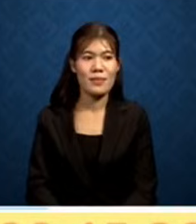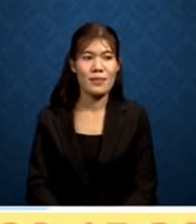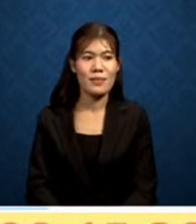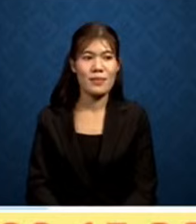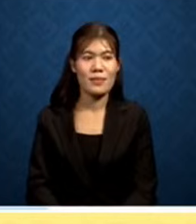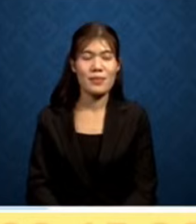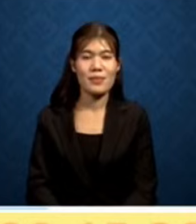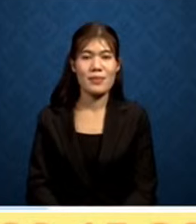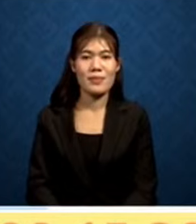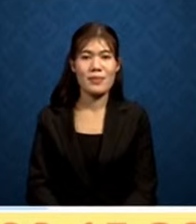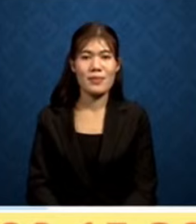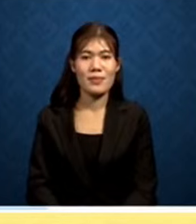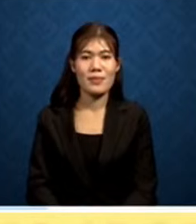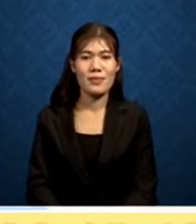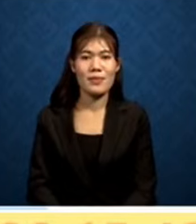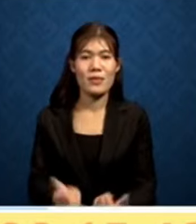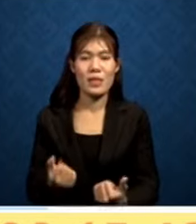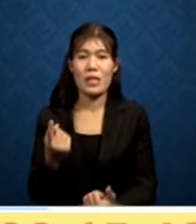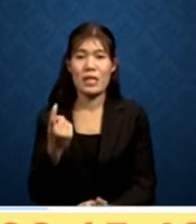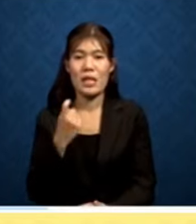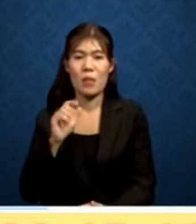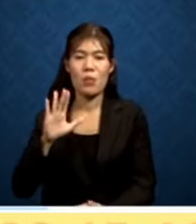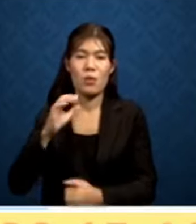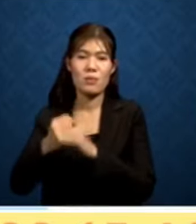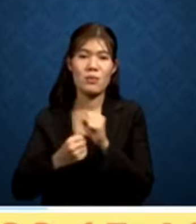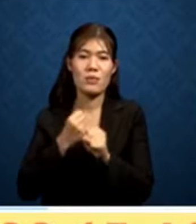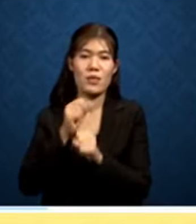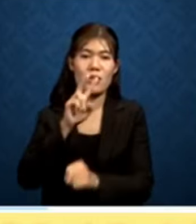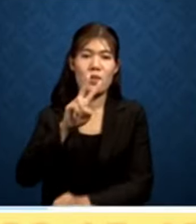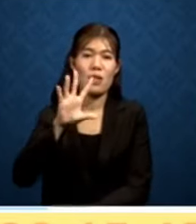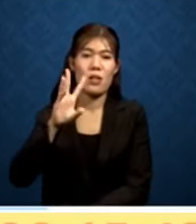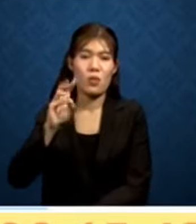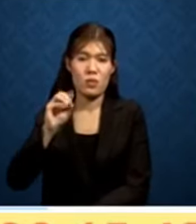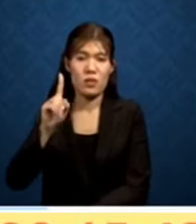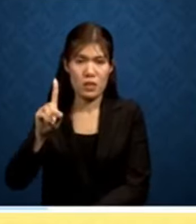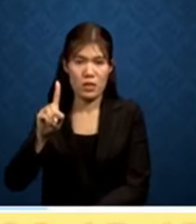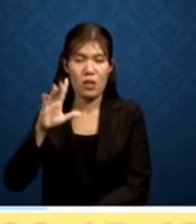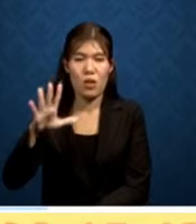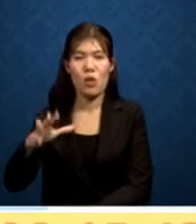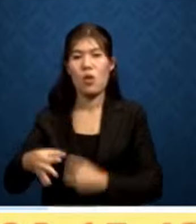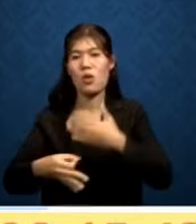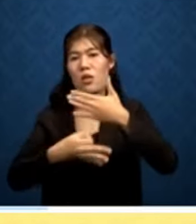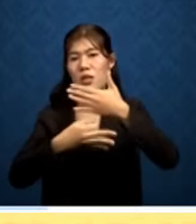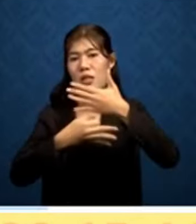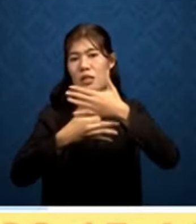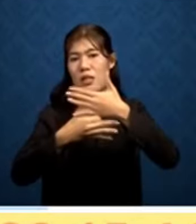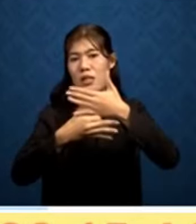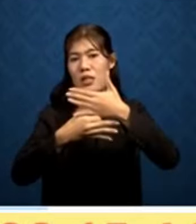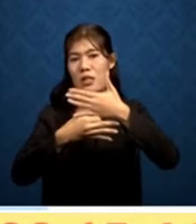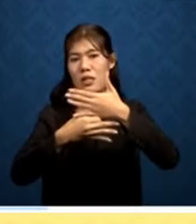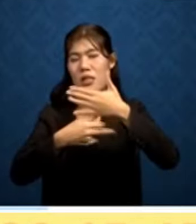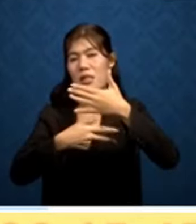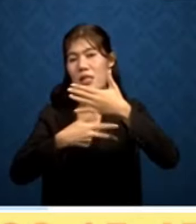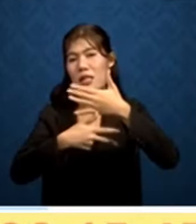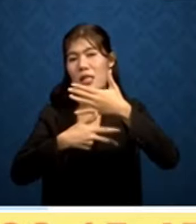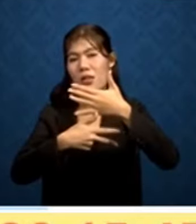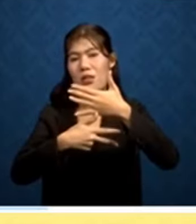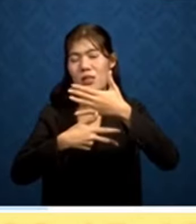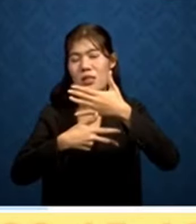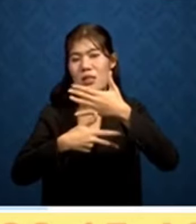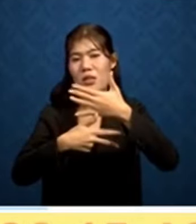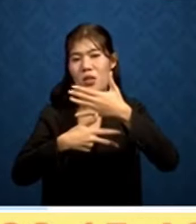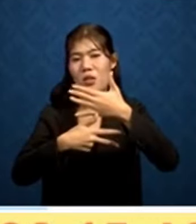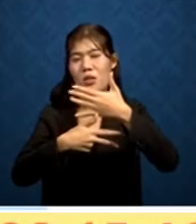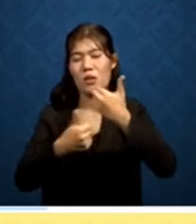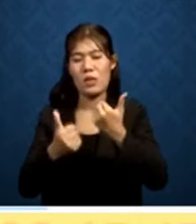ถามสนๆเกอกับป 61 ที่วีเรื่องเข้ามา เกว Beim aconว่าเรื่เยี่ differential เป็นไหนกต้เรีน